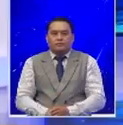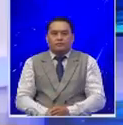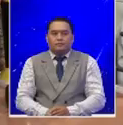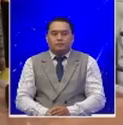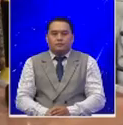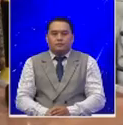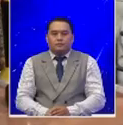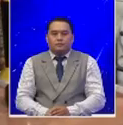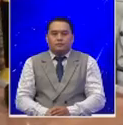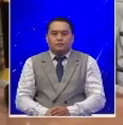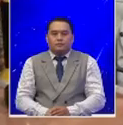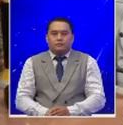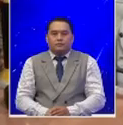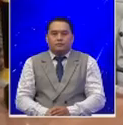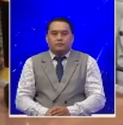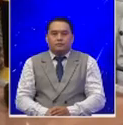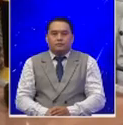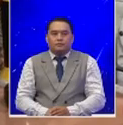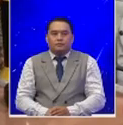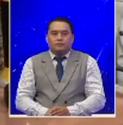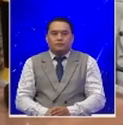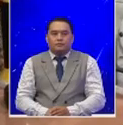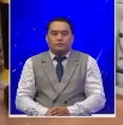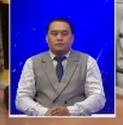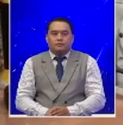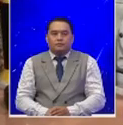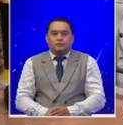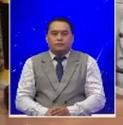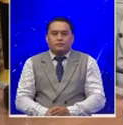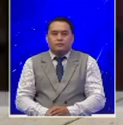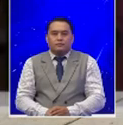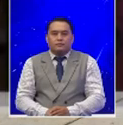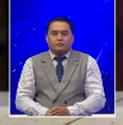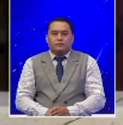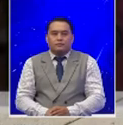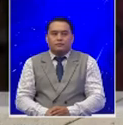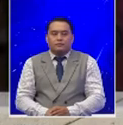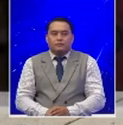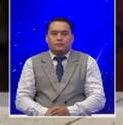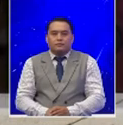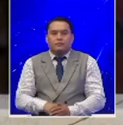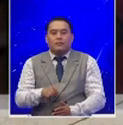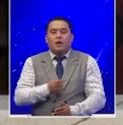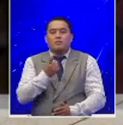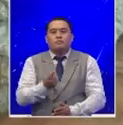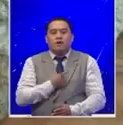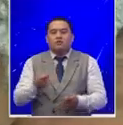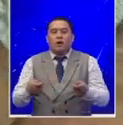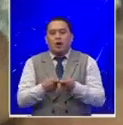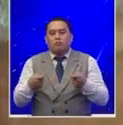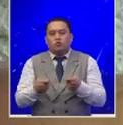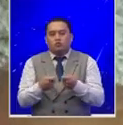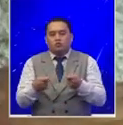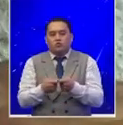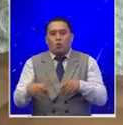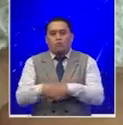То Толипхан Шура – мастер обувного дела и преподаватель в